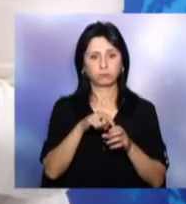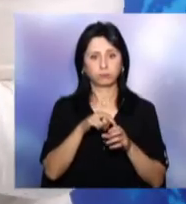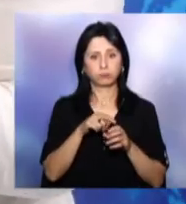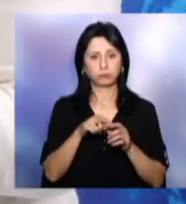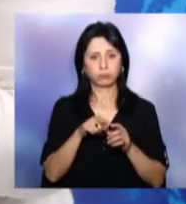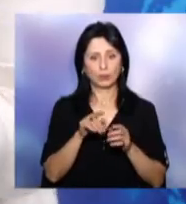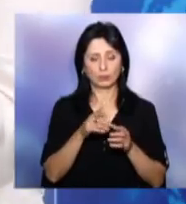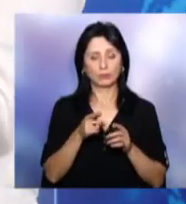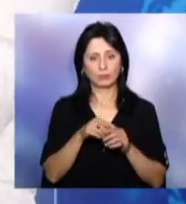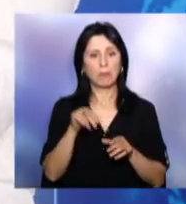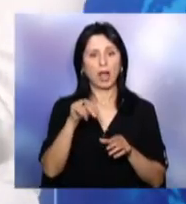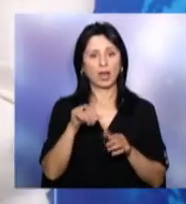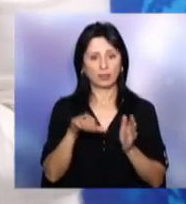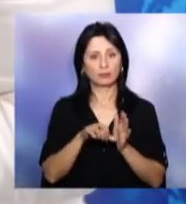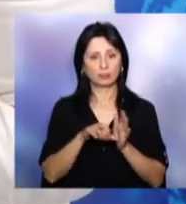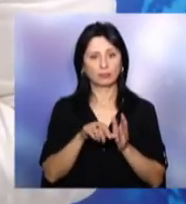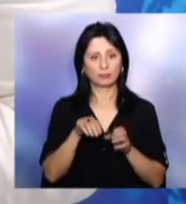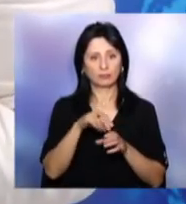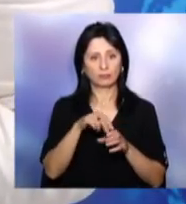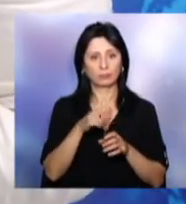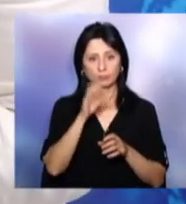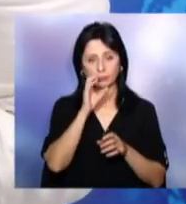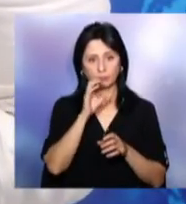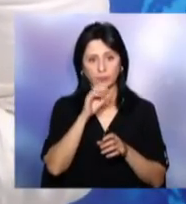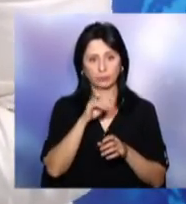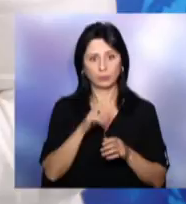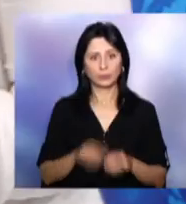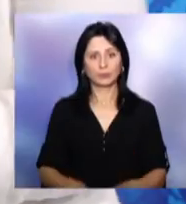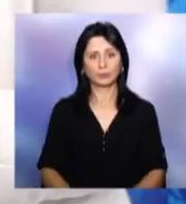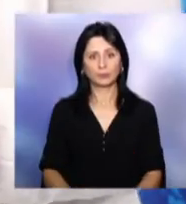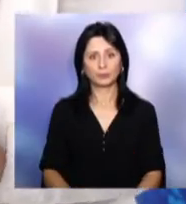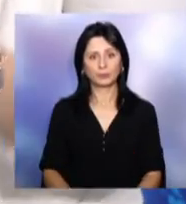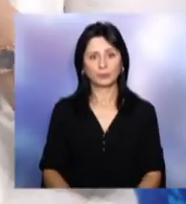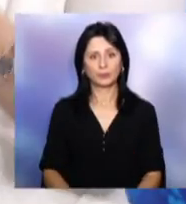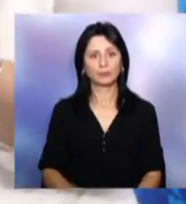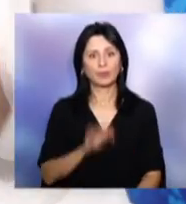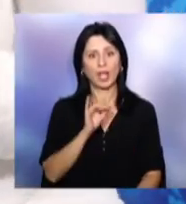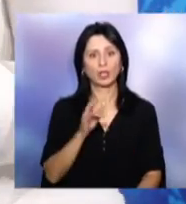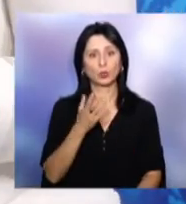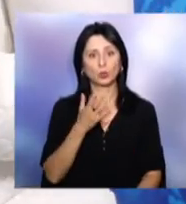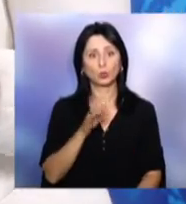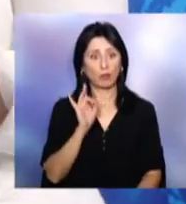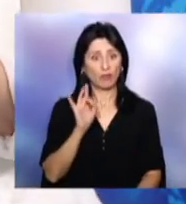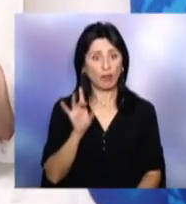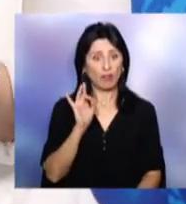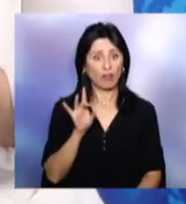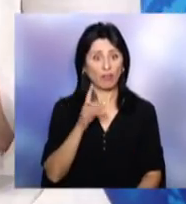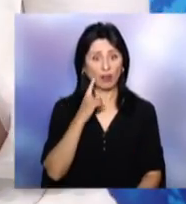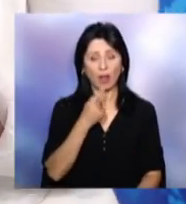ბაქტერიებს აუვნებელყოფს და ბაქტერიოციდულად მოქმედებს და ამან გვიშველოს. ან თუ არის მტკივნეული,